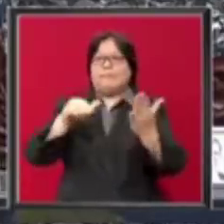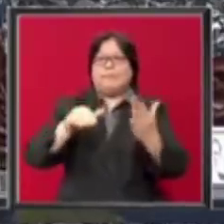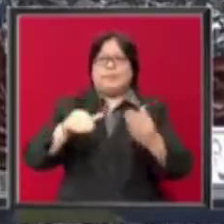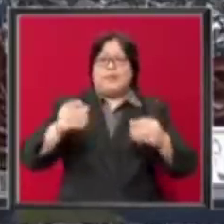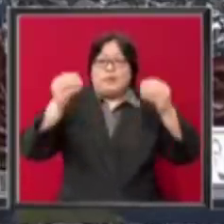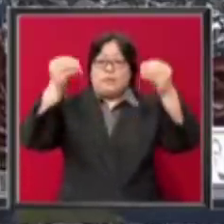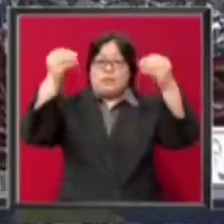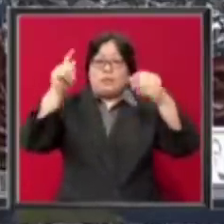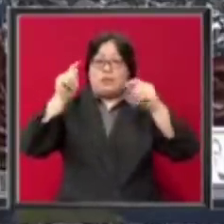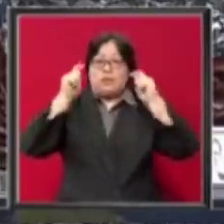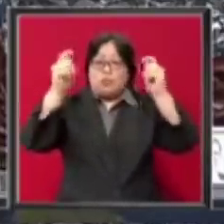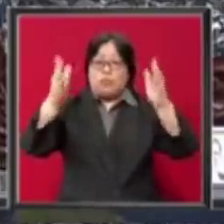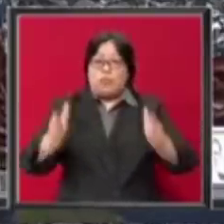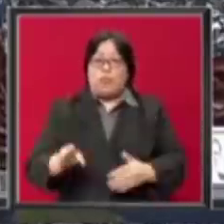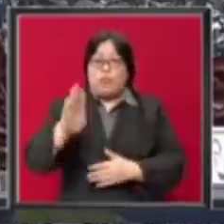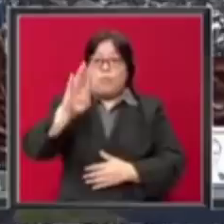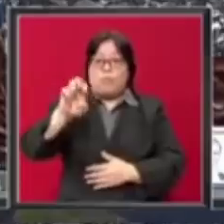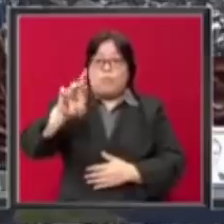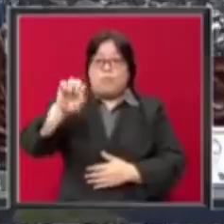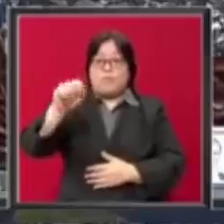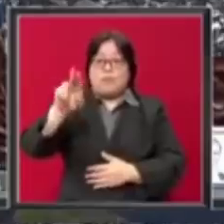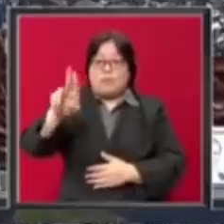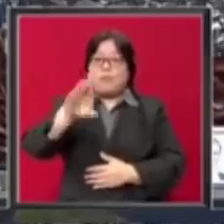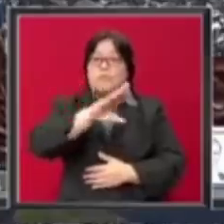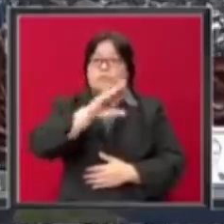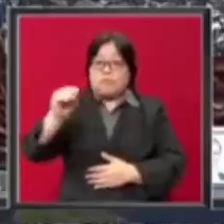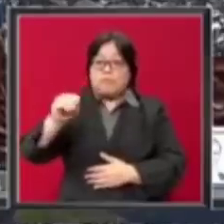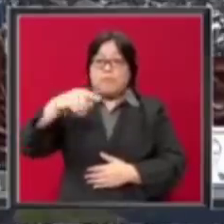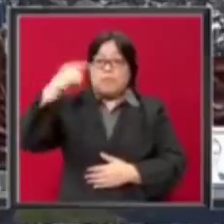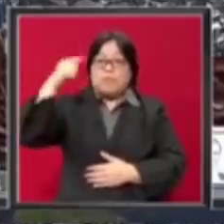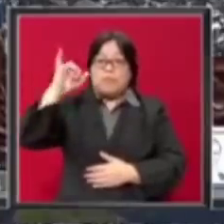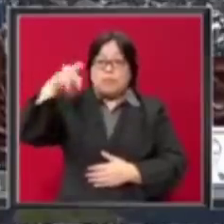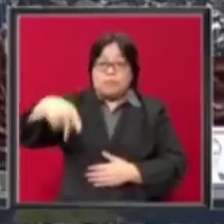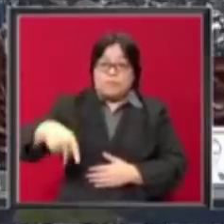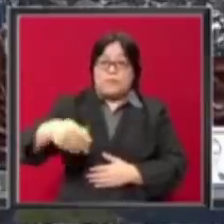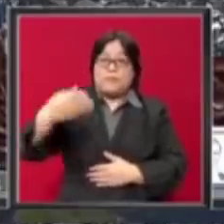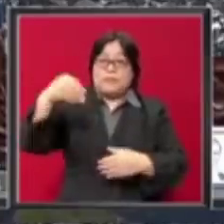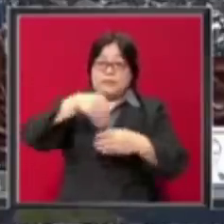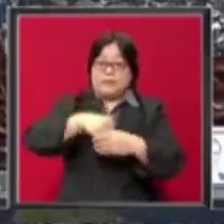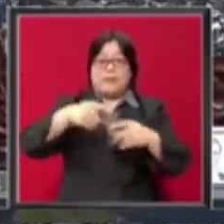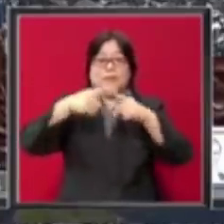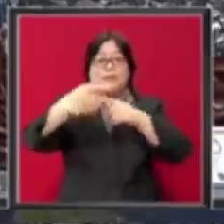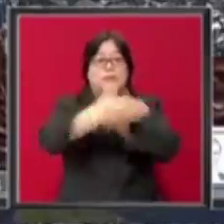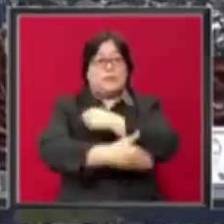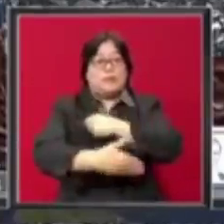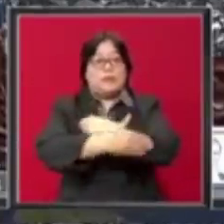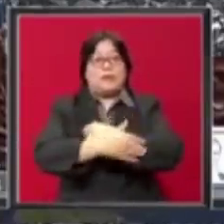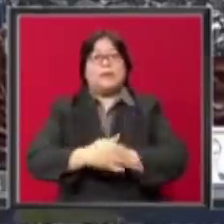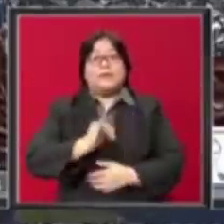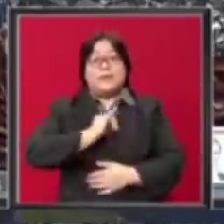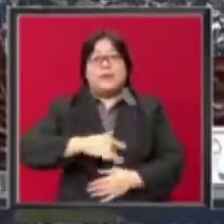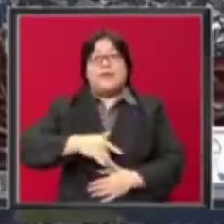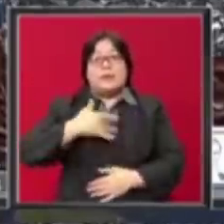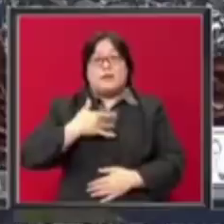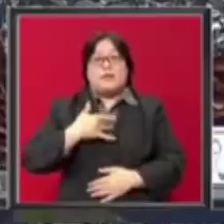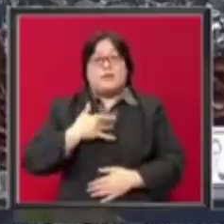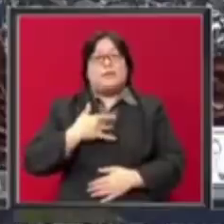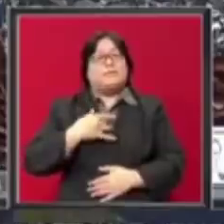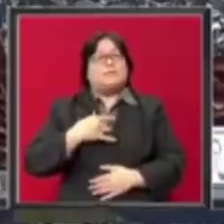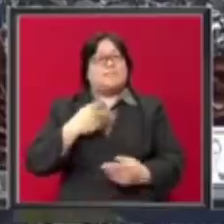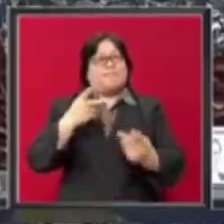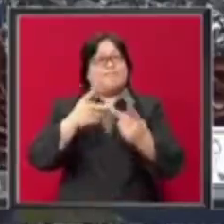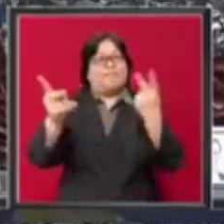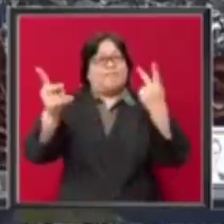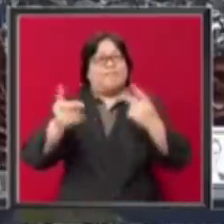Bersatu yang juga merupakan speaker Yang Dipertua Dewan Negara, yang saya kira sangat kurang